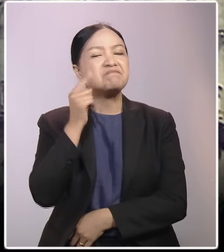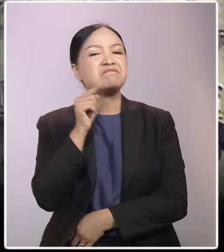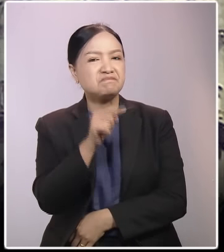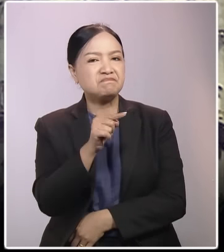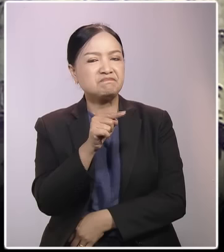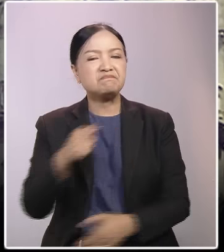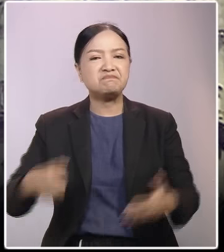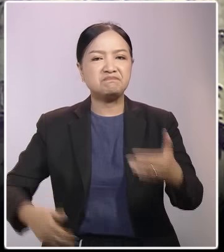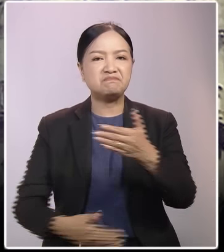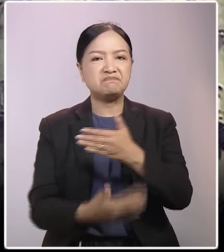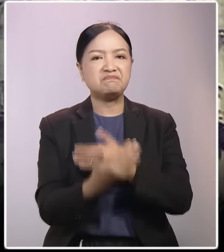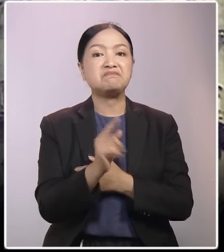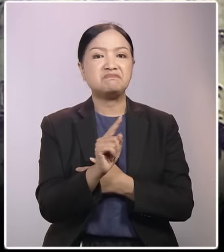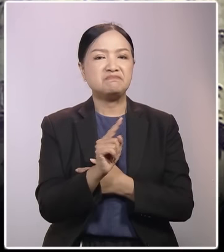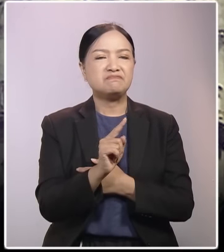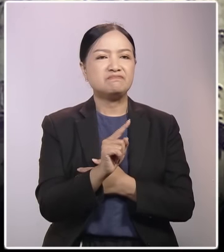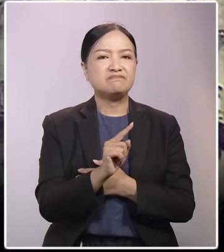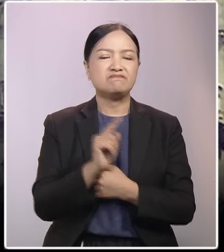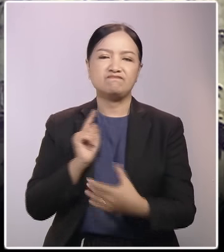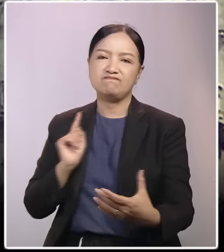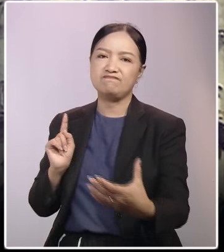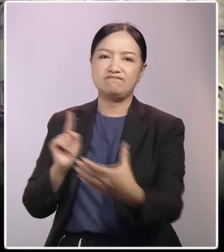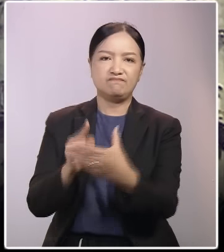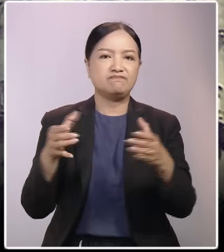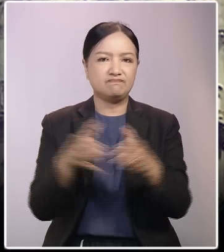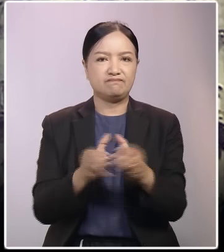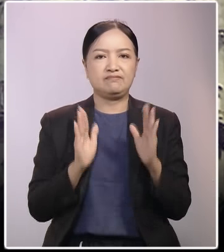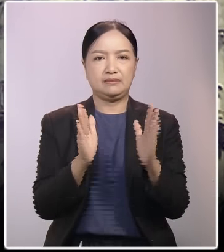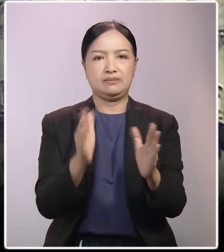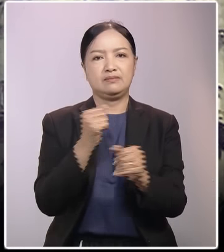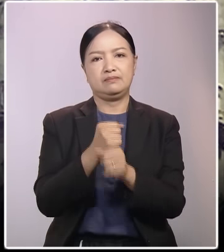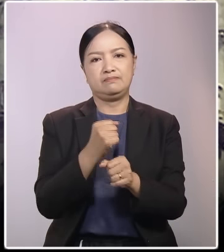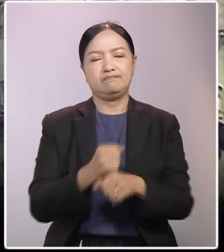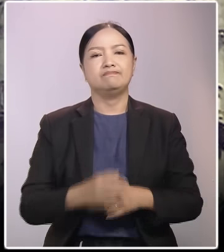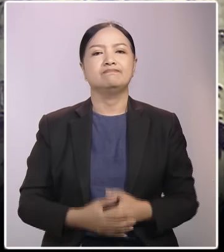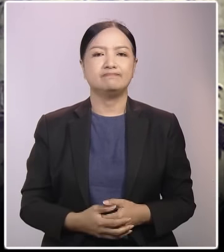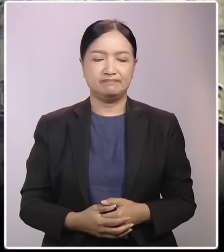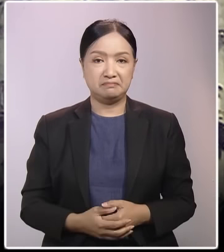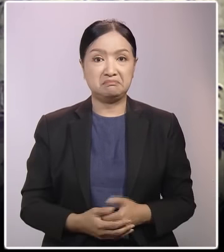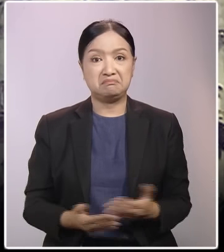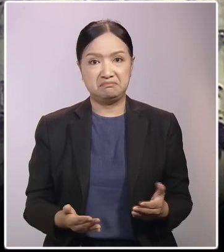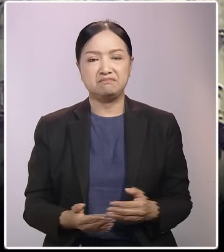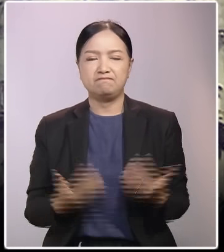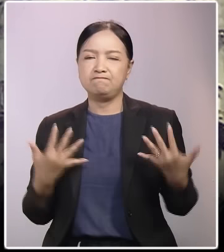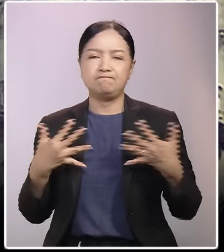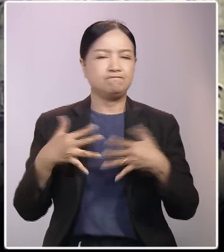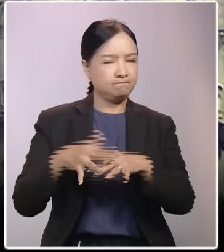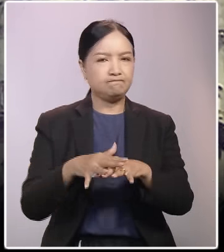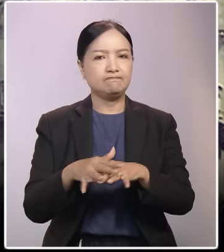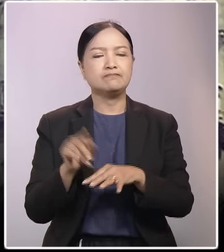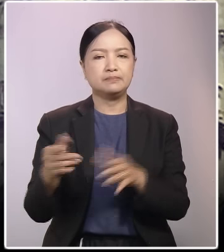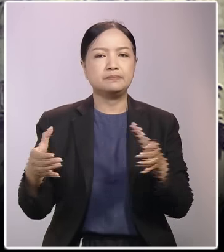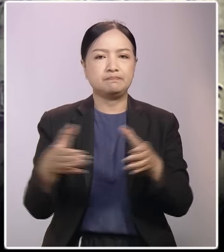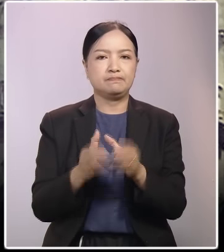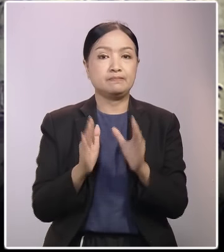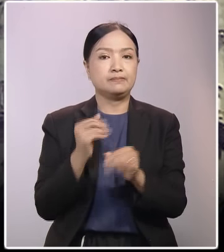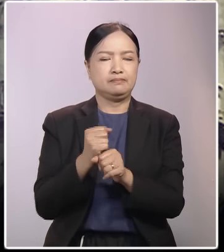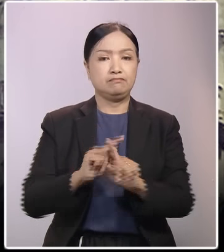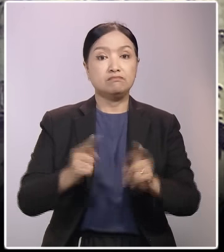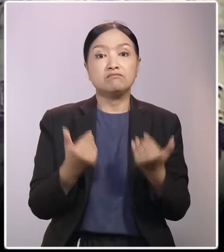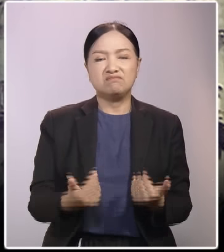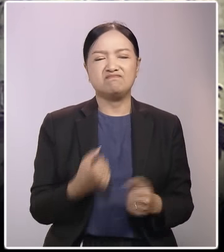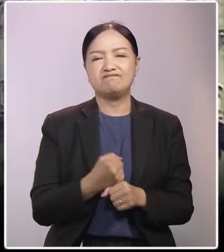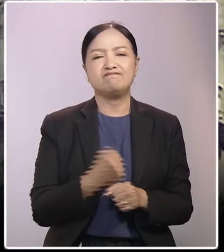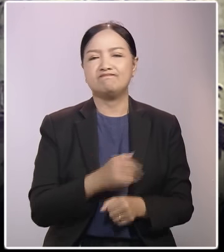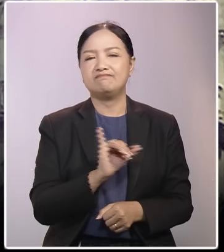โอกาสสูงมากที่คุณธรรมนัสจะเข้าไปสังกัดพรรคกล้าธรรมอนะเพื่อให้เป็นเนื้อเดียวกันนะคะแต่ณเวลานี้ยังทำไม่